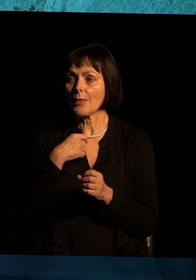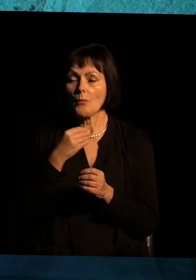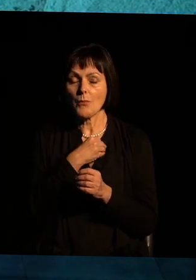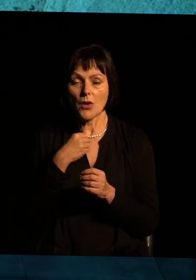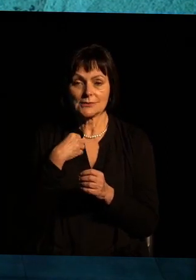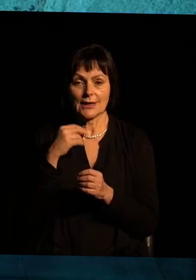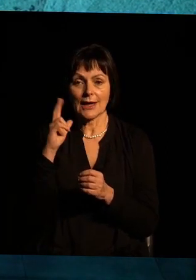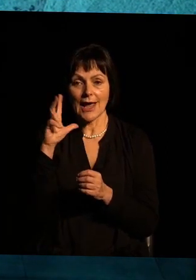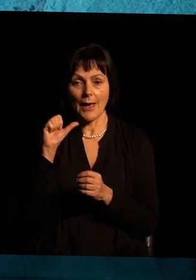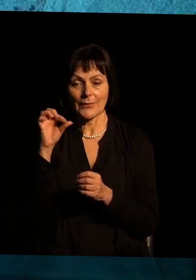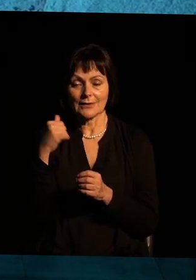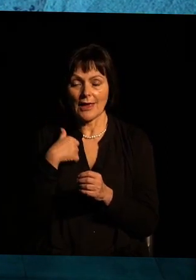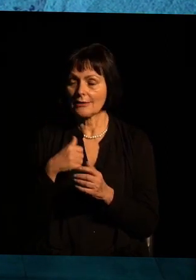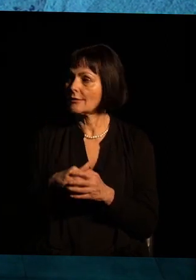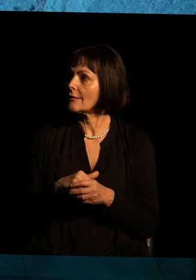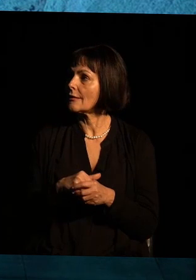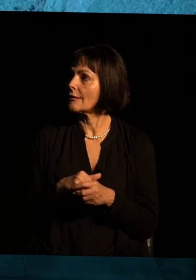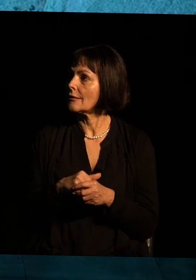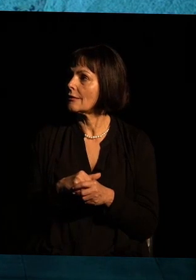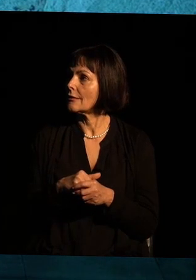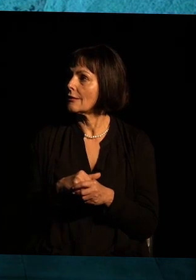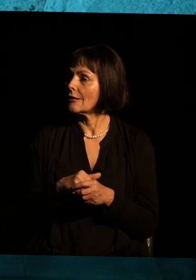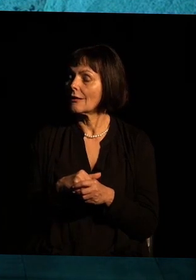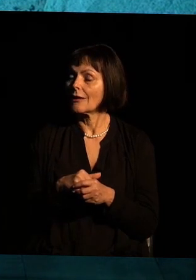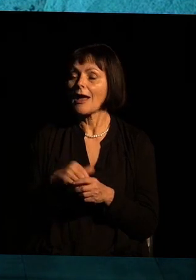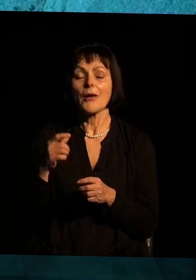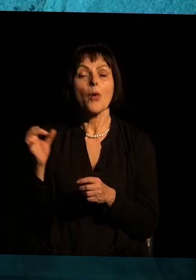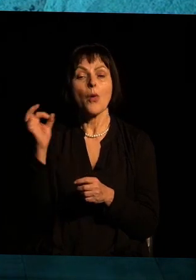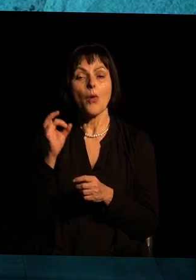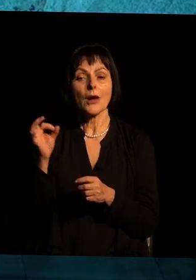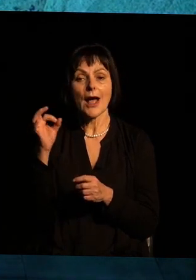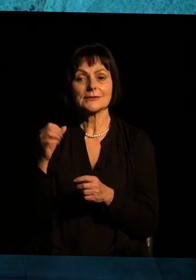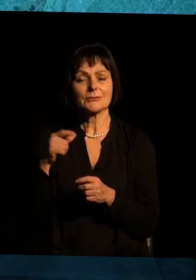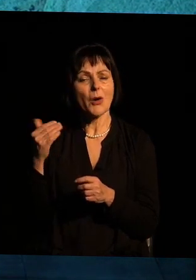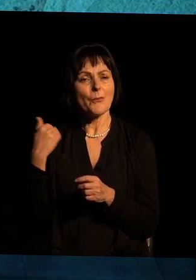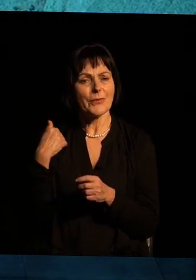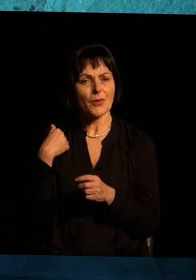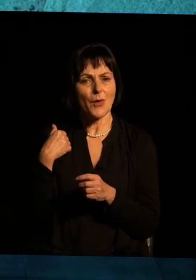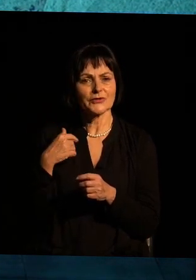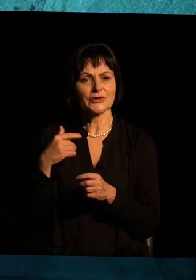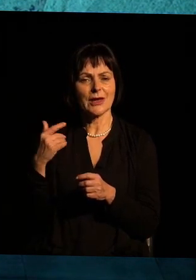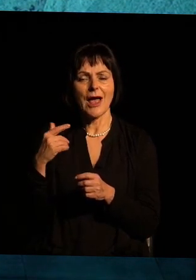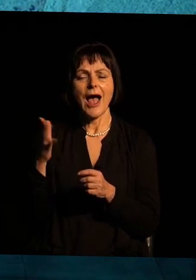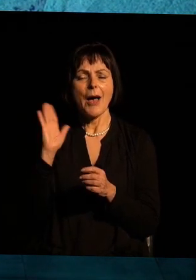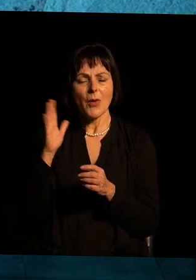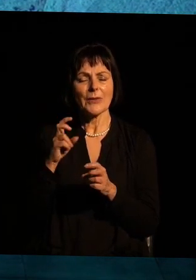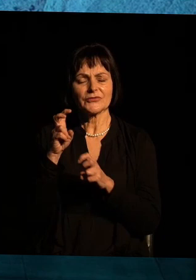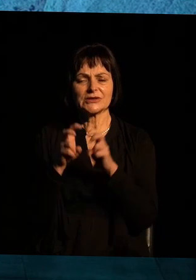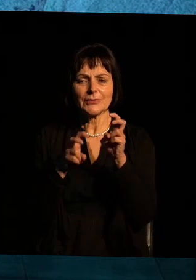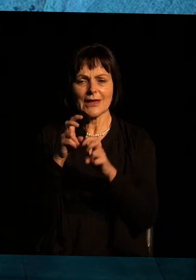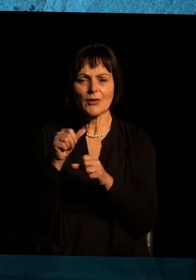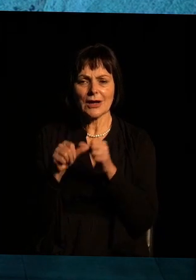El Capitana, jak i Half Dome. No wiesz, jak ty też masz okazję, tak wiesz, no bo wtedy byłeś w tych Yosemitach, później zresztą się też wspinałeś w